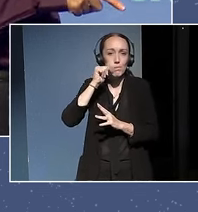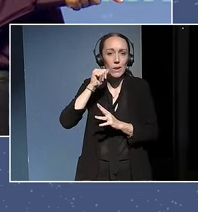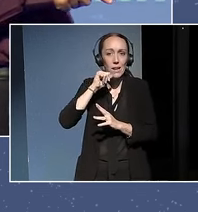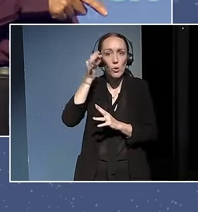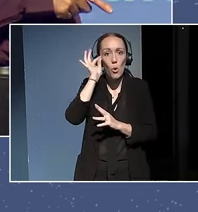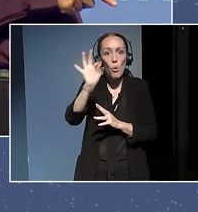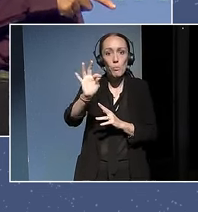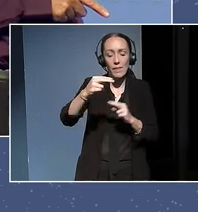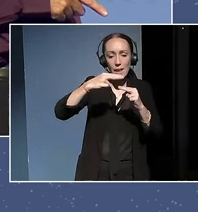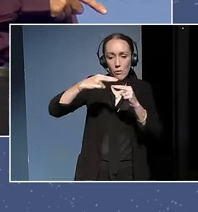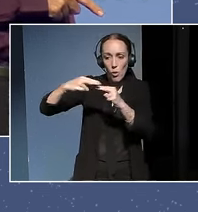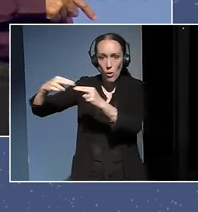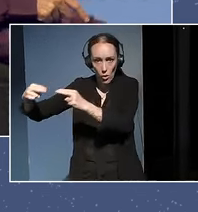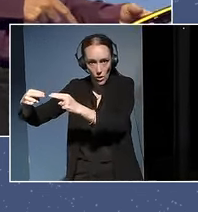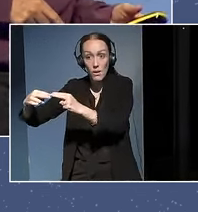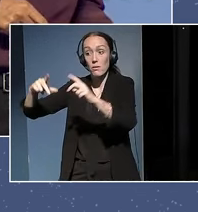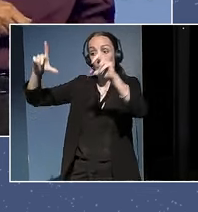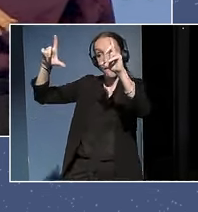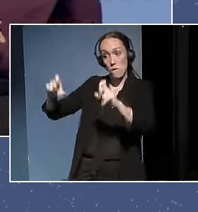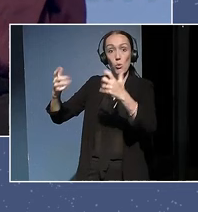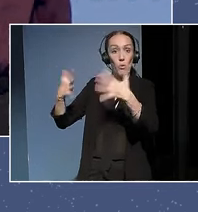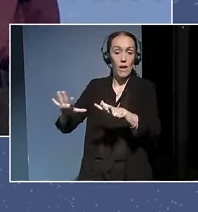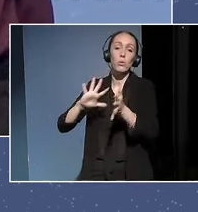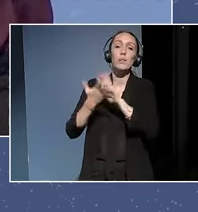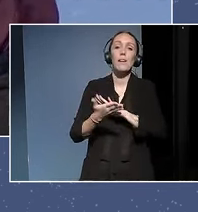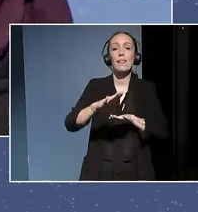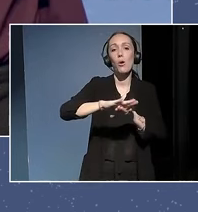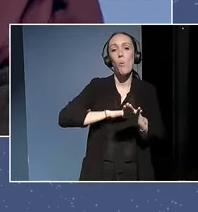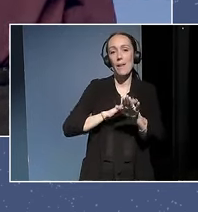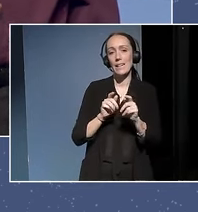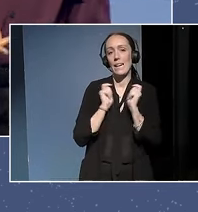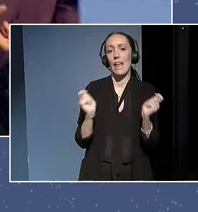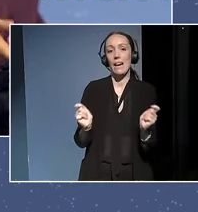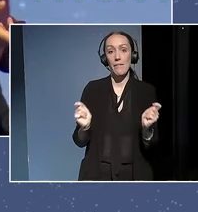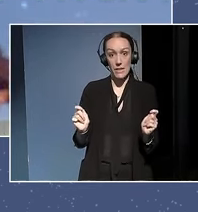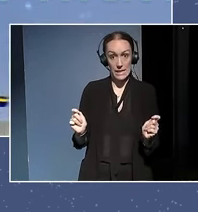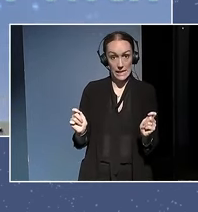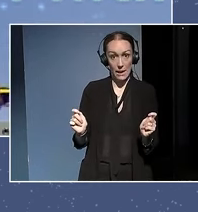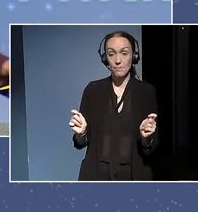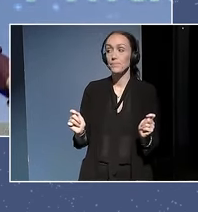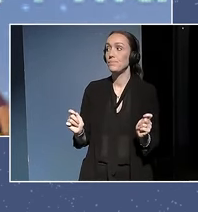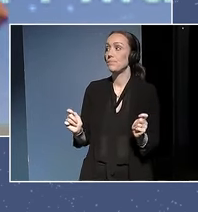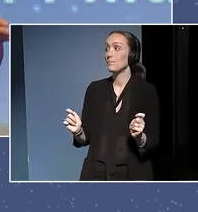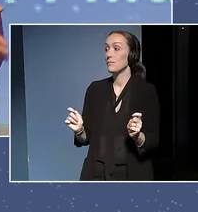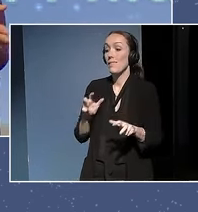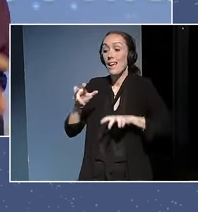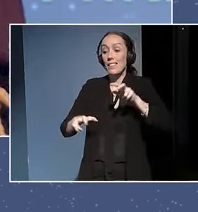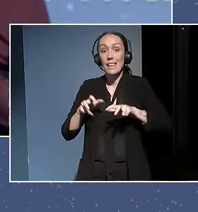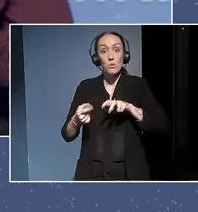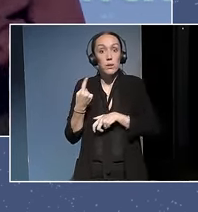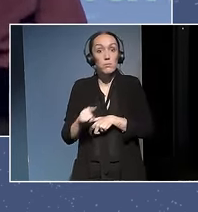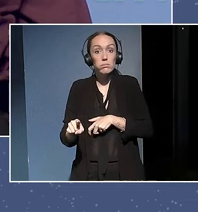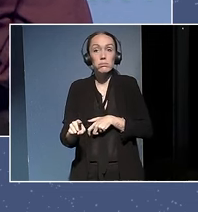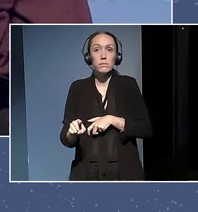fotografia che poi è finita in copertina e questo dinosauro a un certo punto però diciamo a National